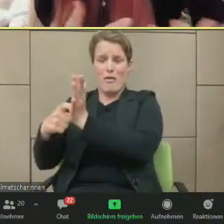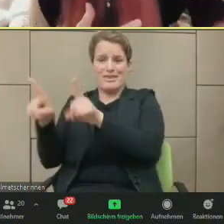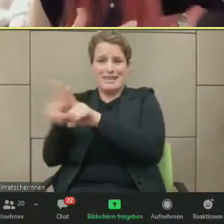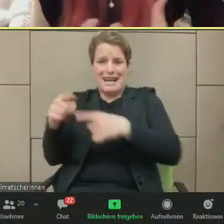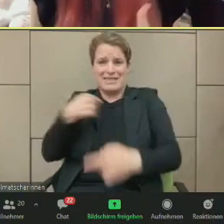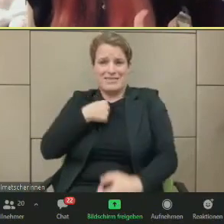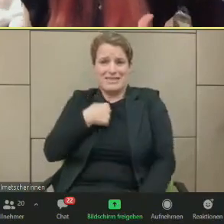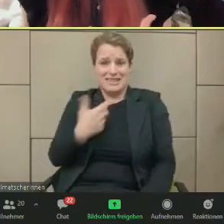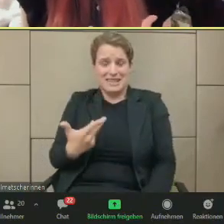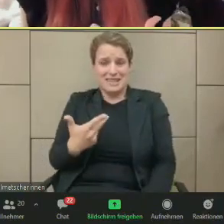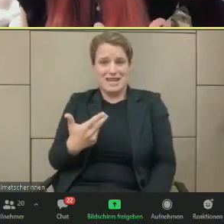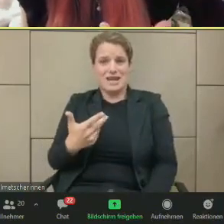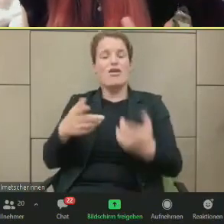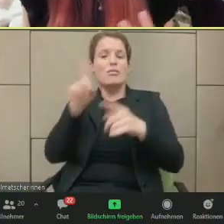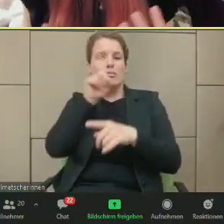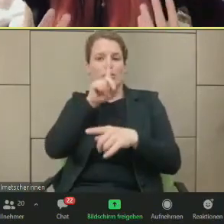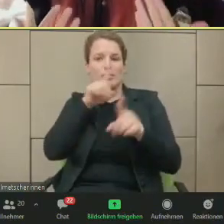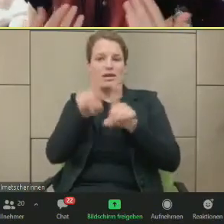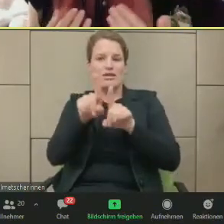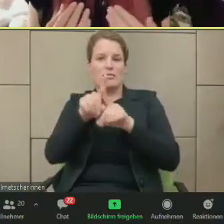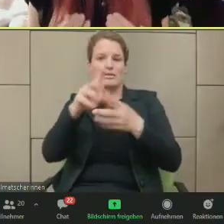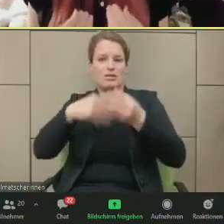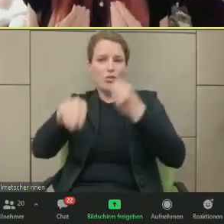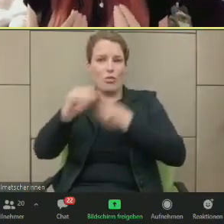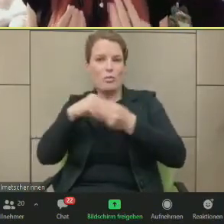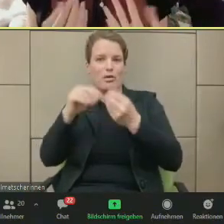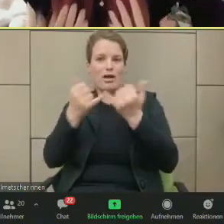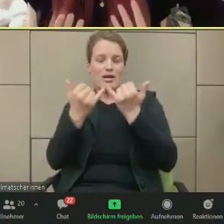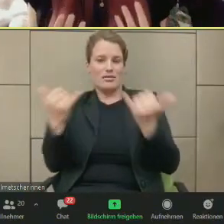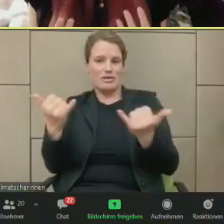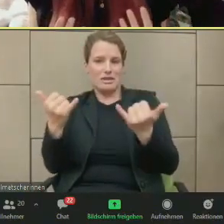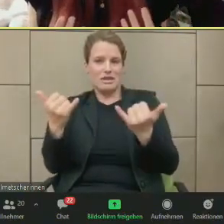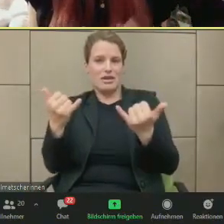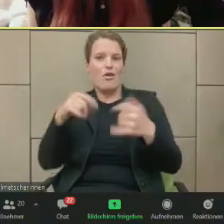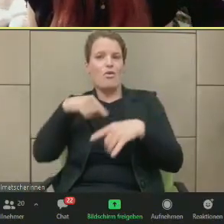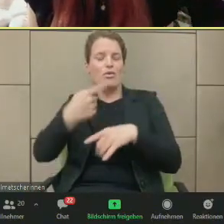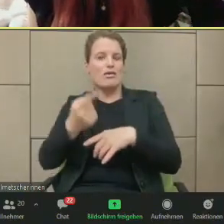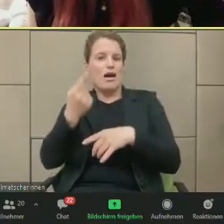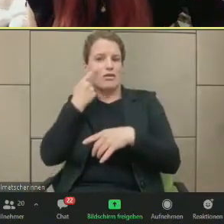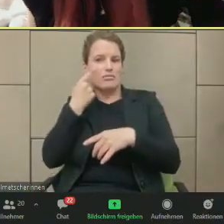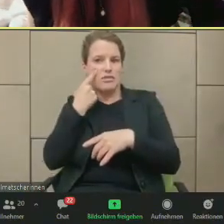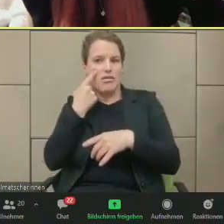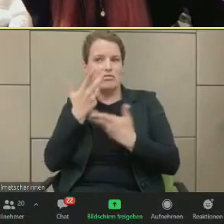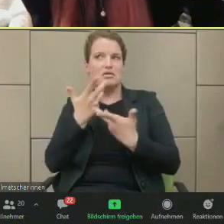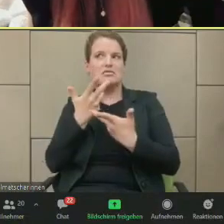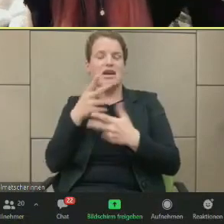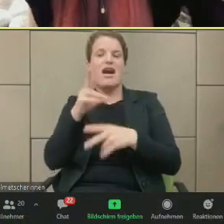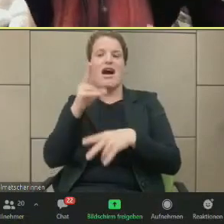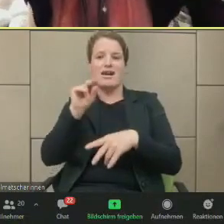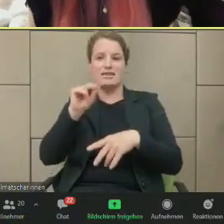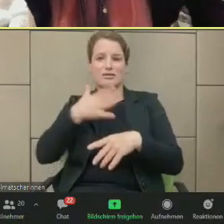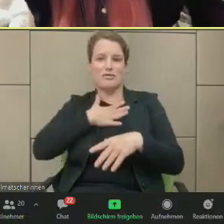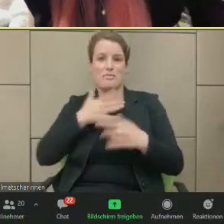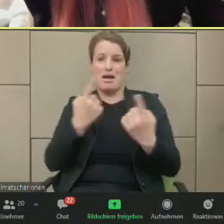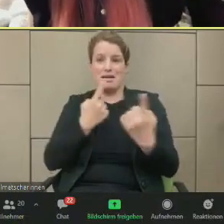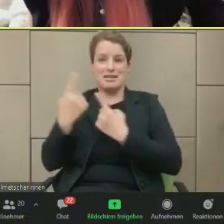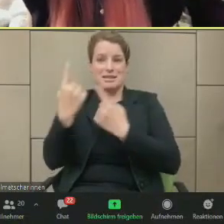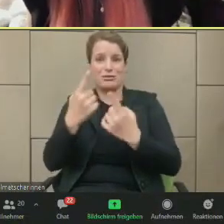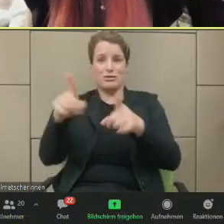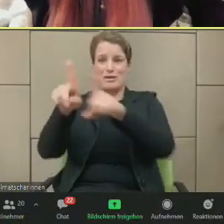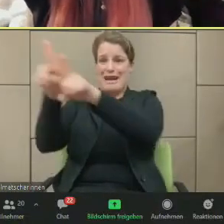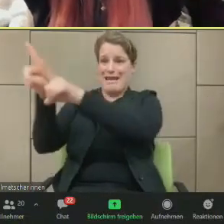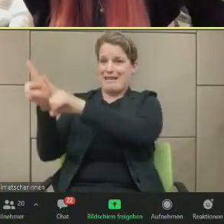selber irgendwie ihren Umgang damit zu finden. Und dann merkt man wirklich, hey, ich bin mit der Situation nicht alleine. Den anderen geht es genauso wie